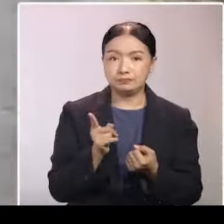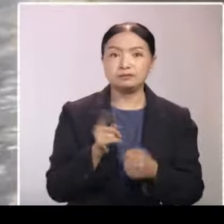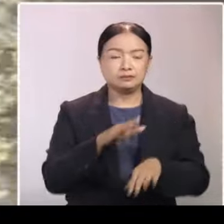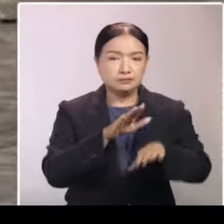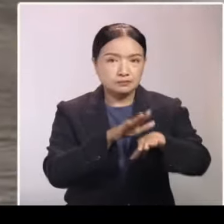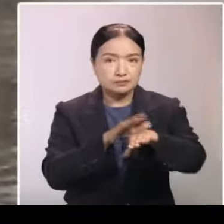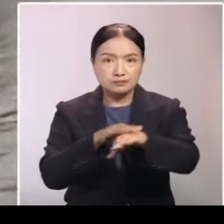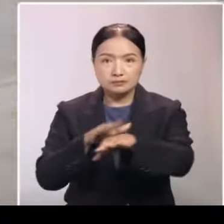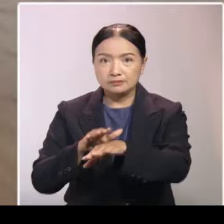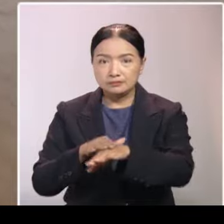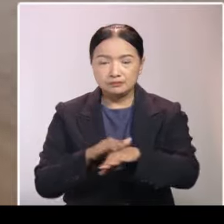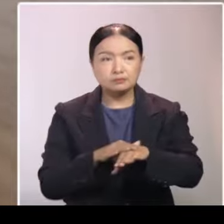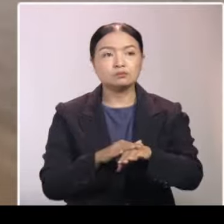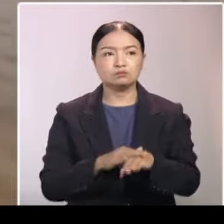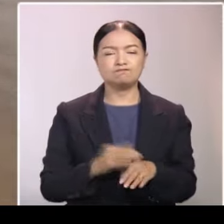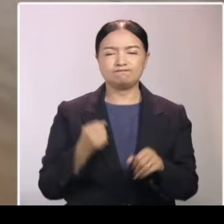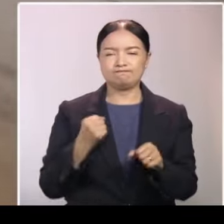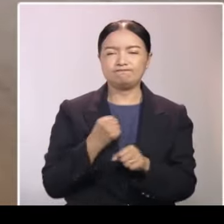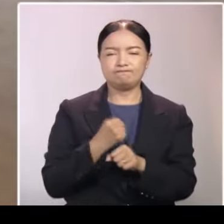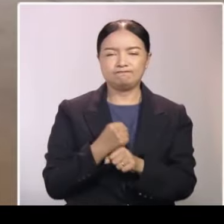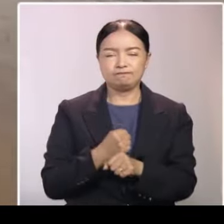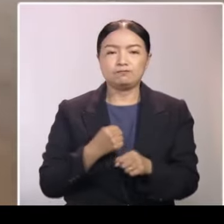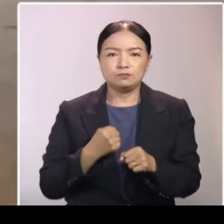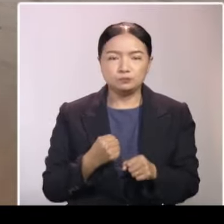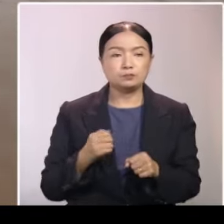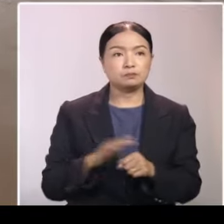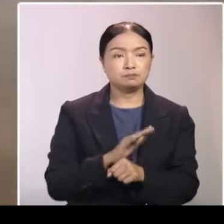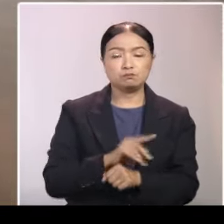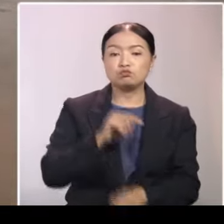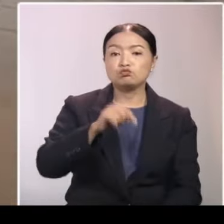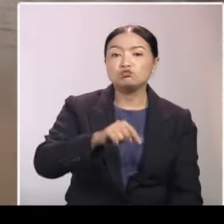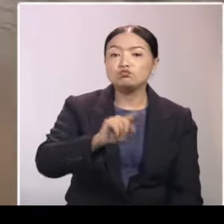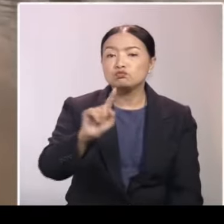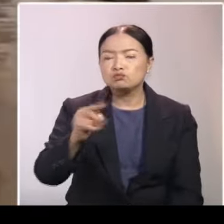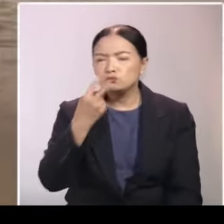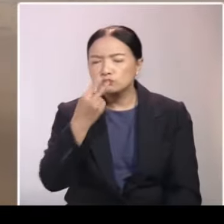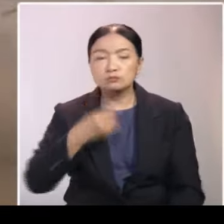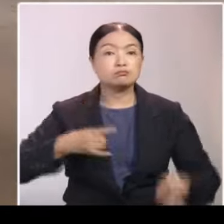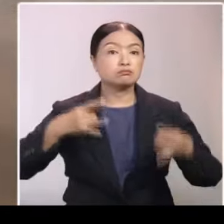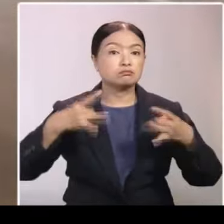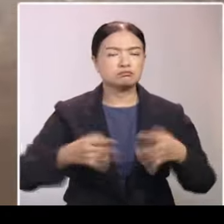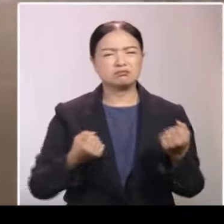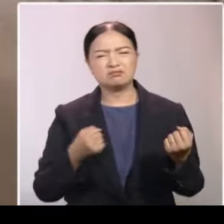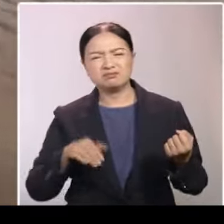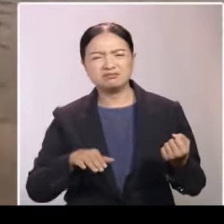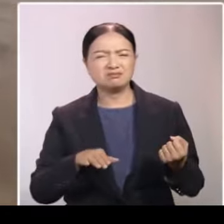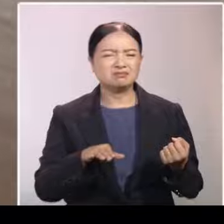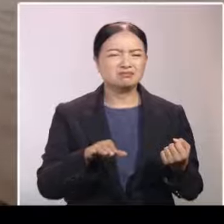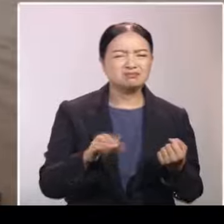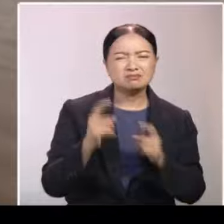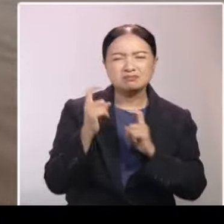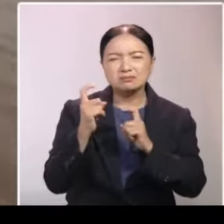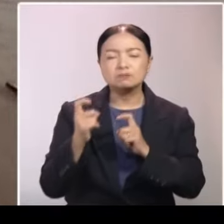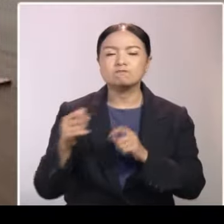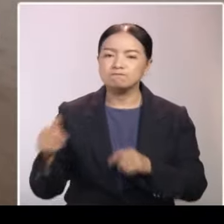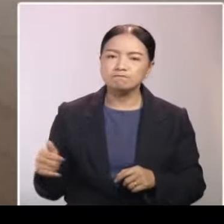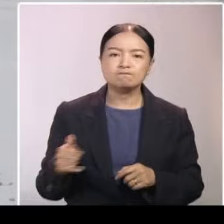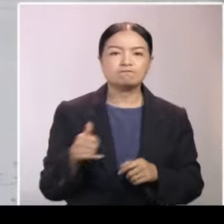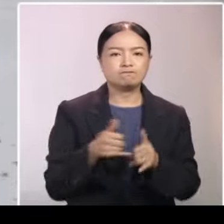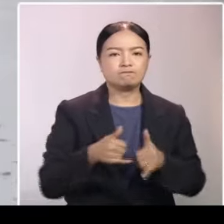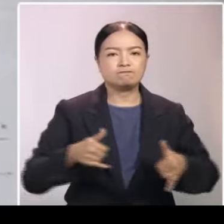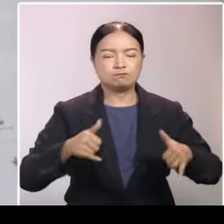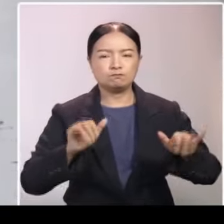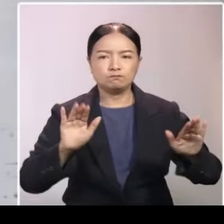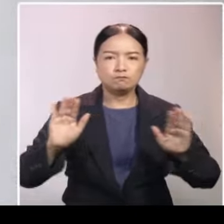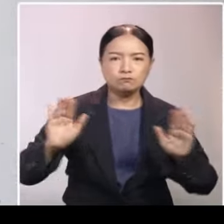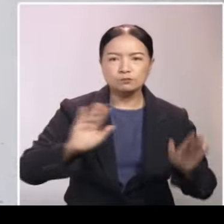เตือนนะครับเจ้าหน้าหน้าที่ก็พยายามทำงานอย่างเต็มที่แหละครับจุดไหนที่ดูแล้วเสี่ยงว่าเวลาขับรถผ่านอาจจะเกิดอันตรายได้ก็จะมีเจ้าหน้าที่